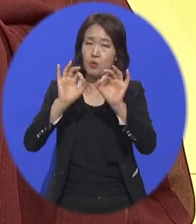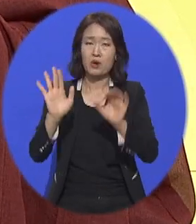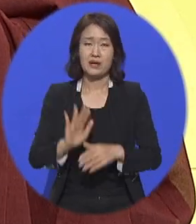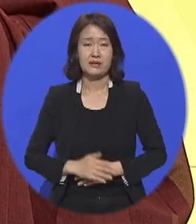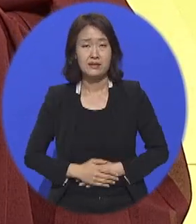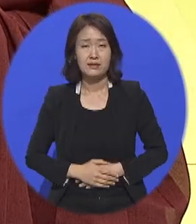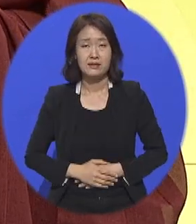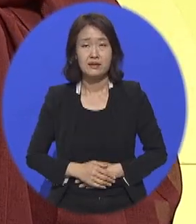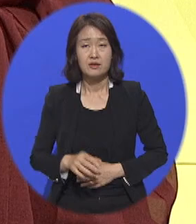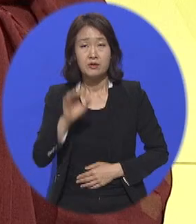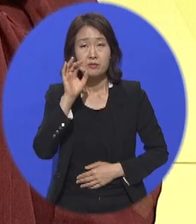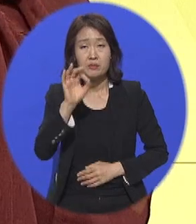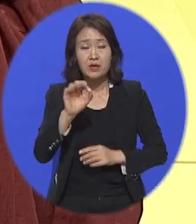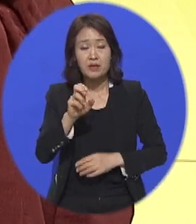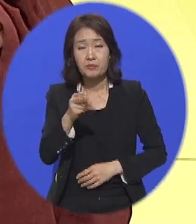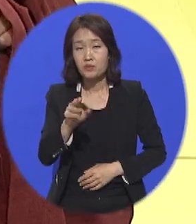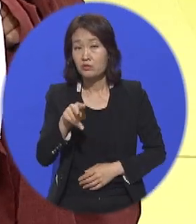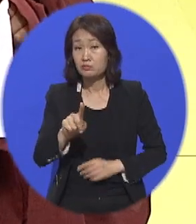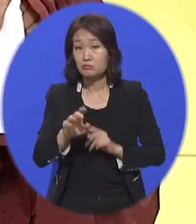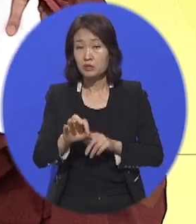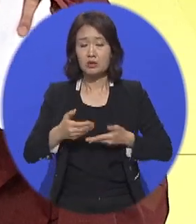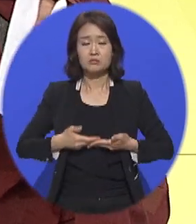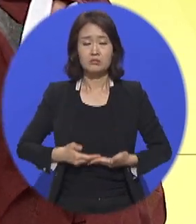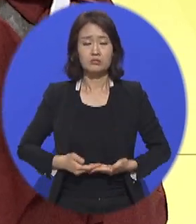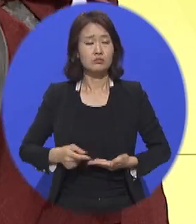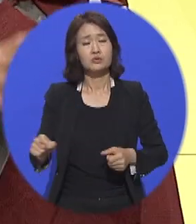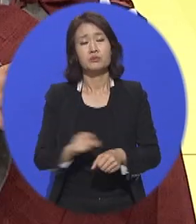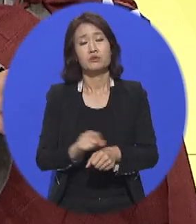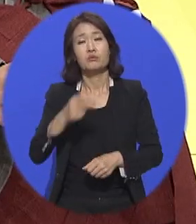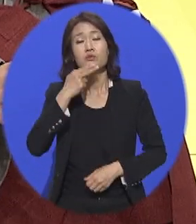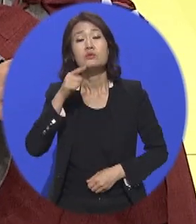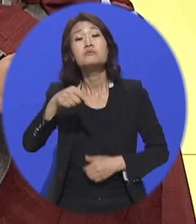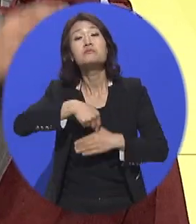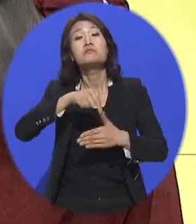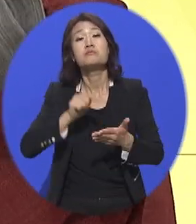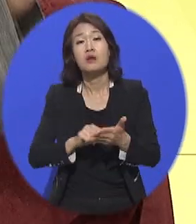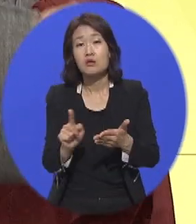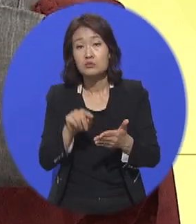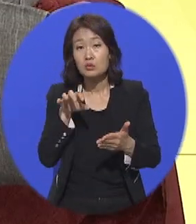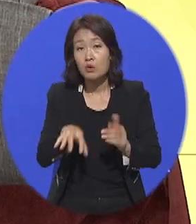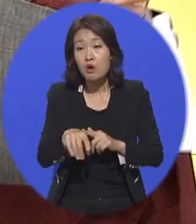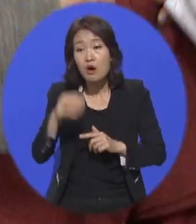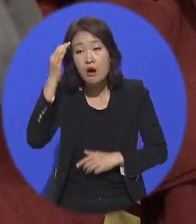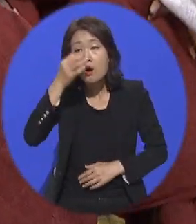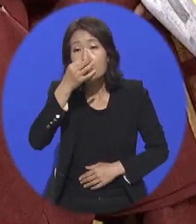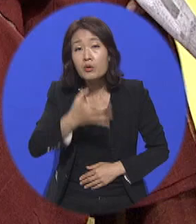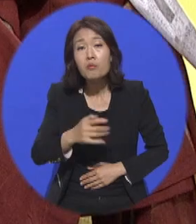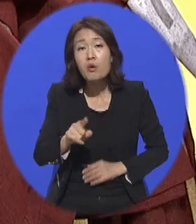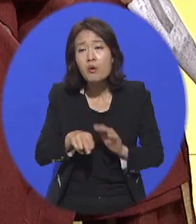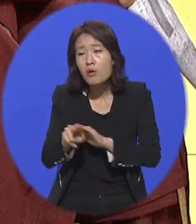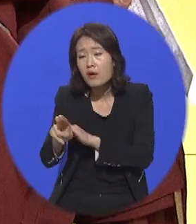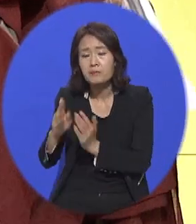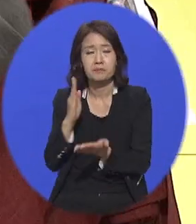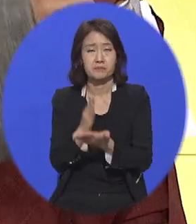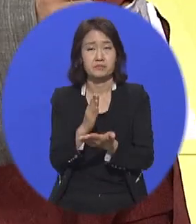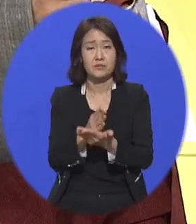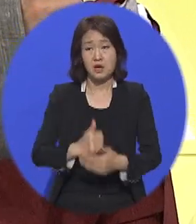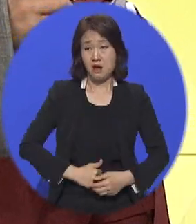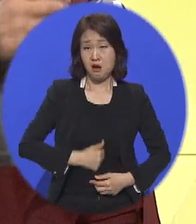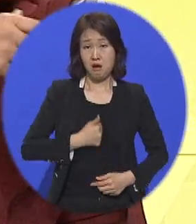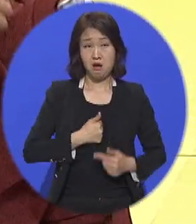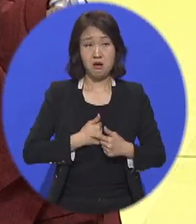관찰입니다. 윗바사나라는 명상 수행은 다른 거 아닙니다. 현재 이 마음이 어디 있느냐? 내가 왜 힘드느냐? 피하려고 하지 마십시오. 화가